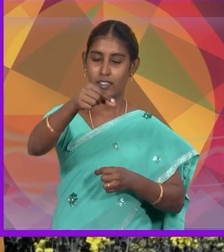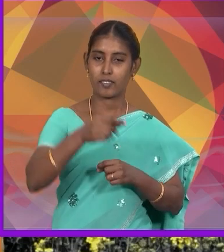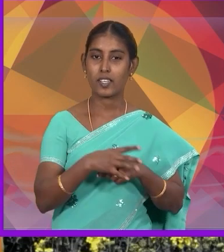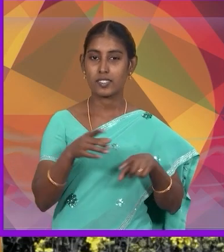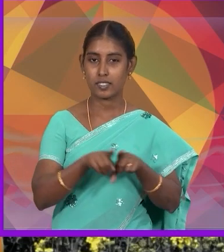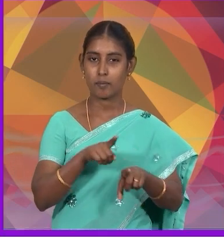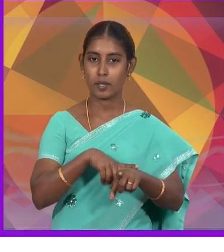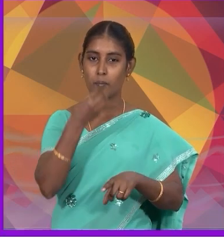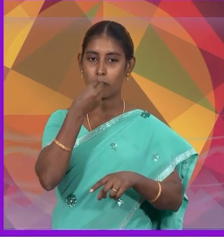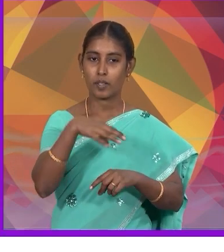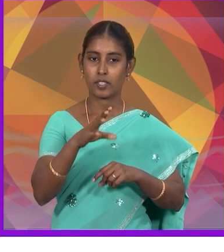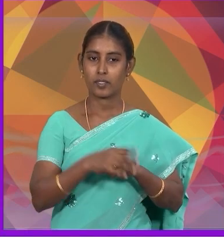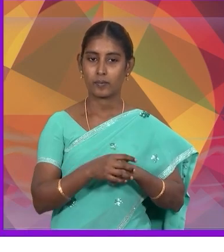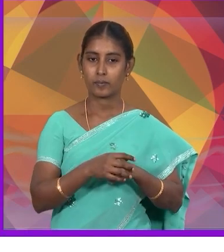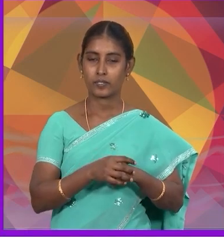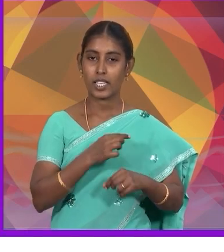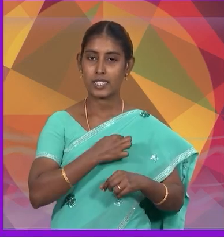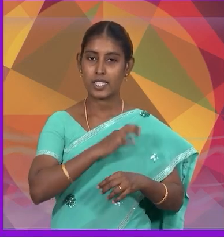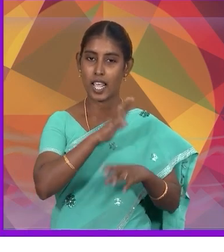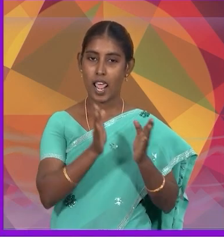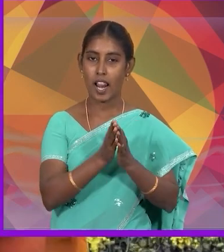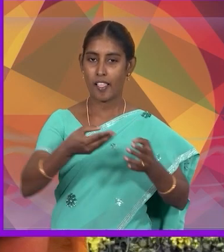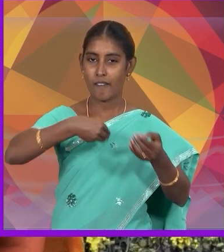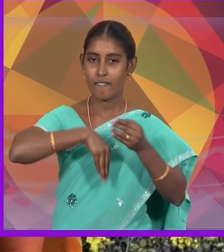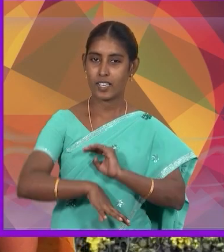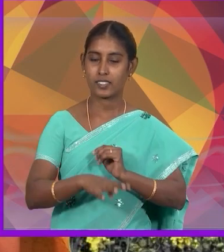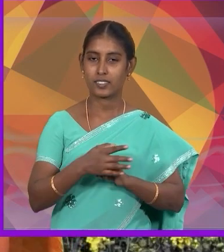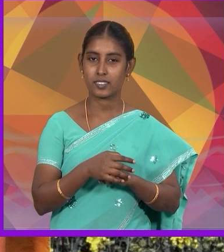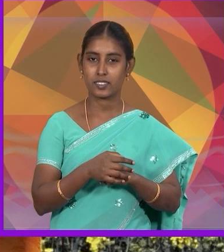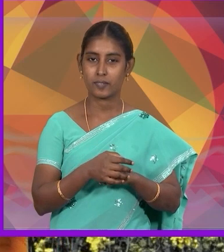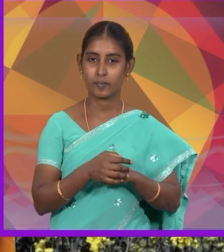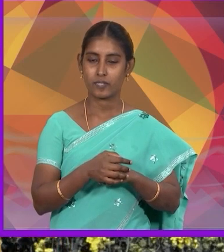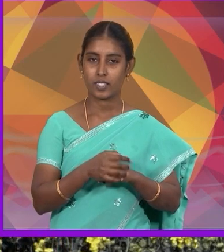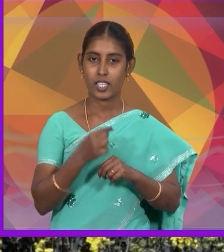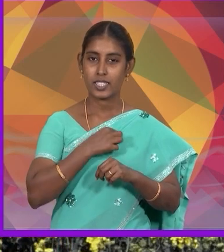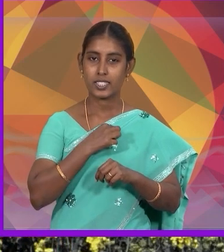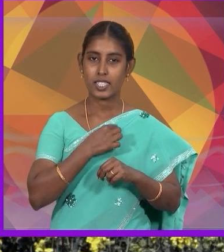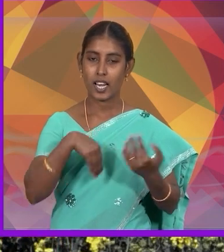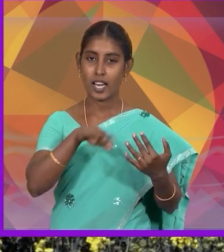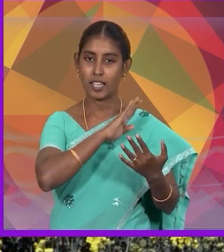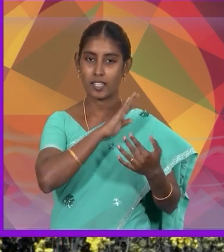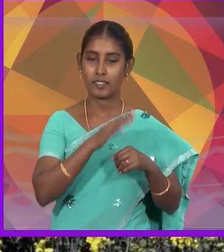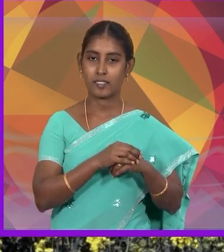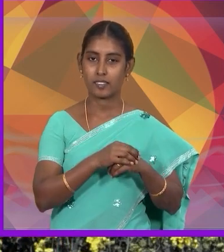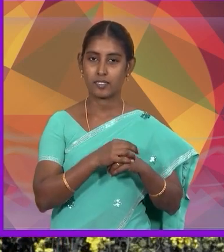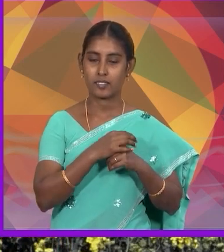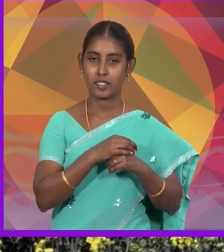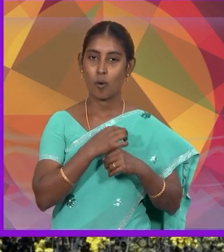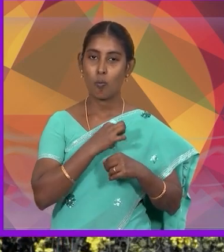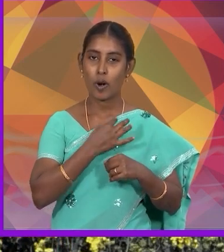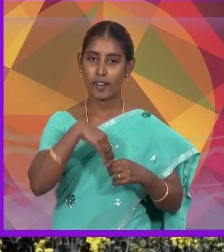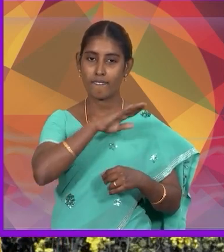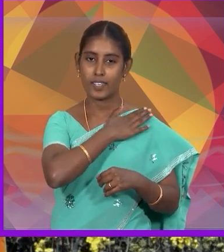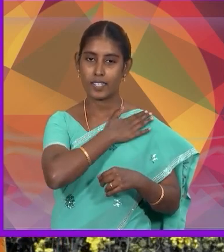இந்த பாடல் தாங்க. சீலை எல்லாம் மருந்து கட்டி, அவங்க அப்ப சீலை என்பது பேச்சு வழக்கு, சேலைங்க புடவைய,